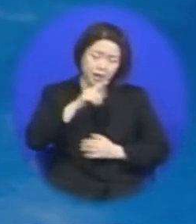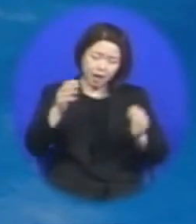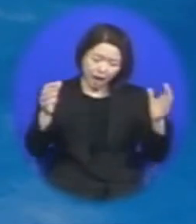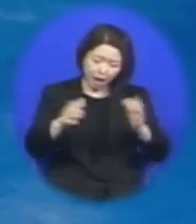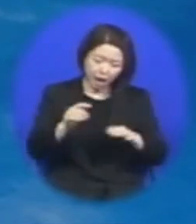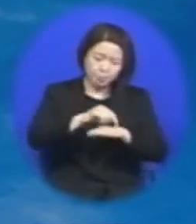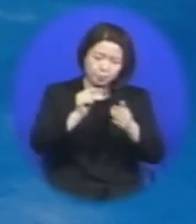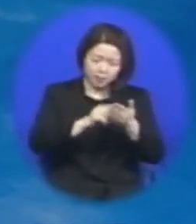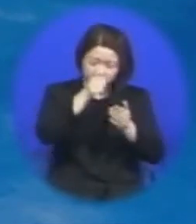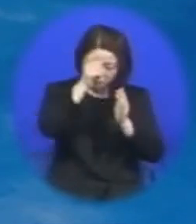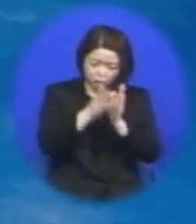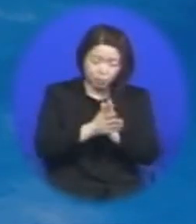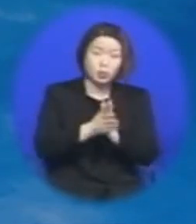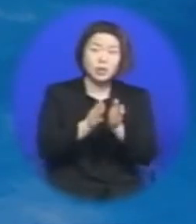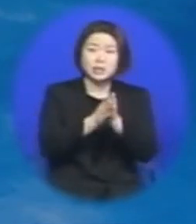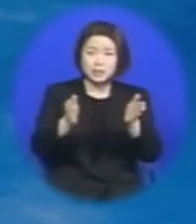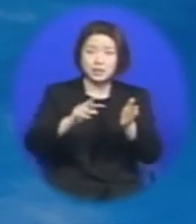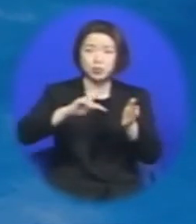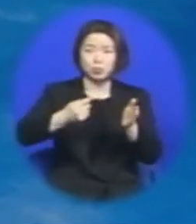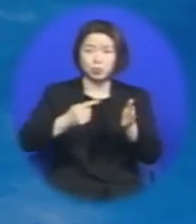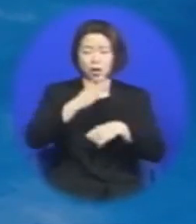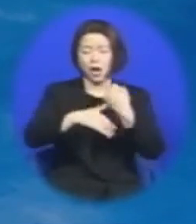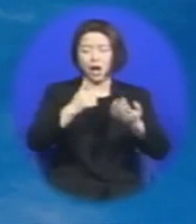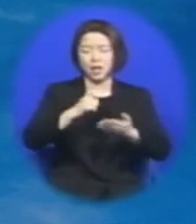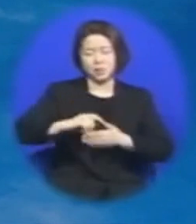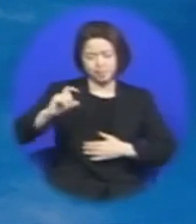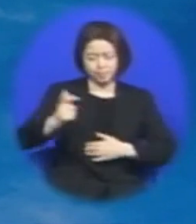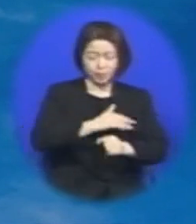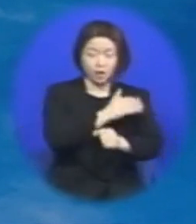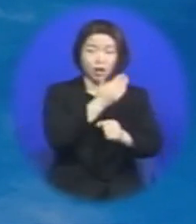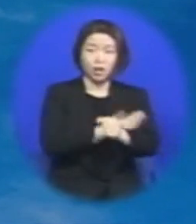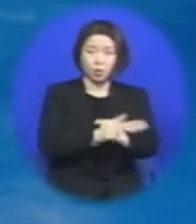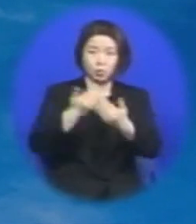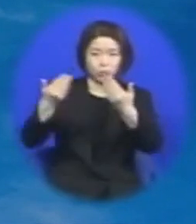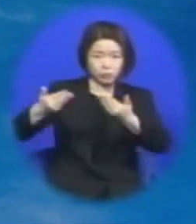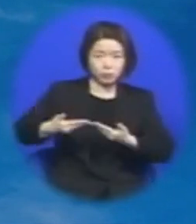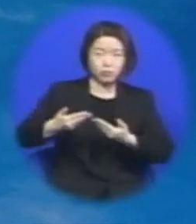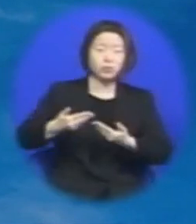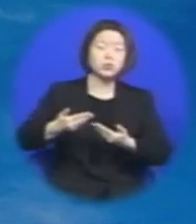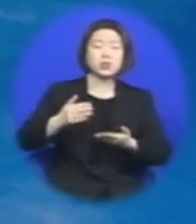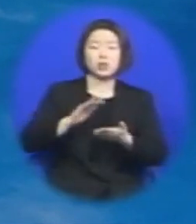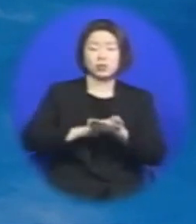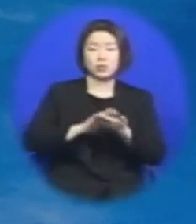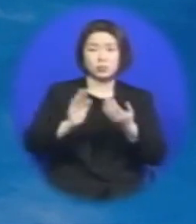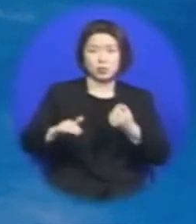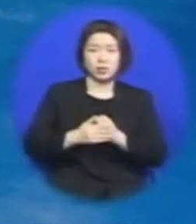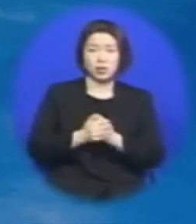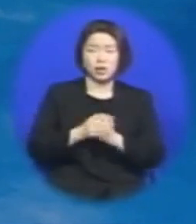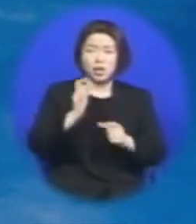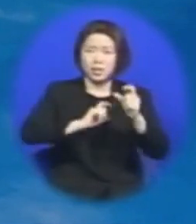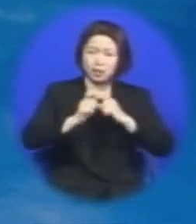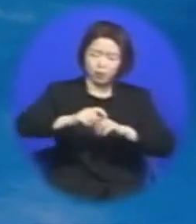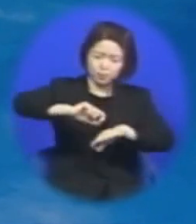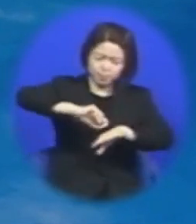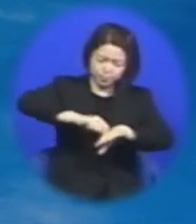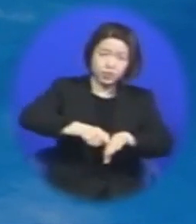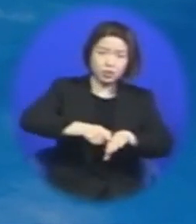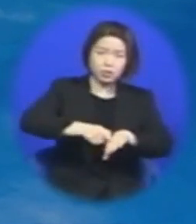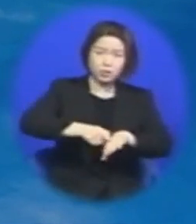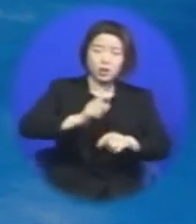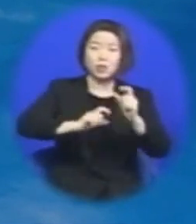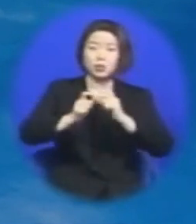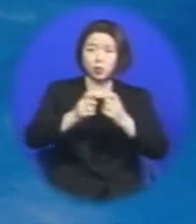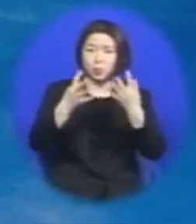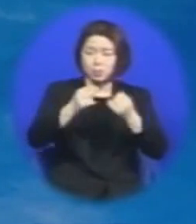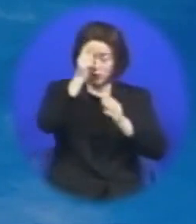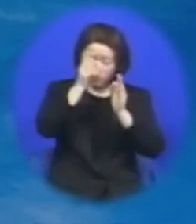된 것도 하나님의 강건하 때문이에요 그래서 강제적으로 더 많은 기도의 시간을 갖게